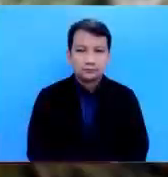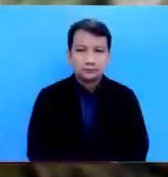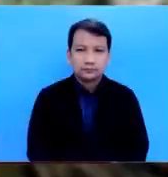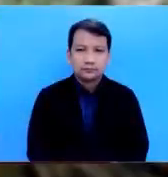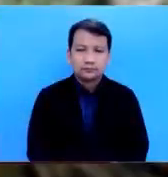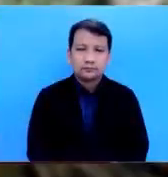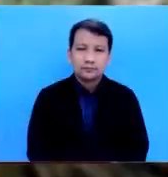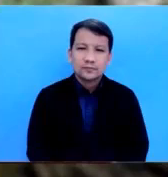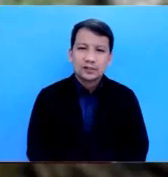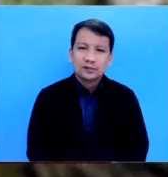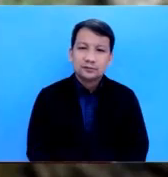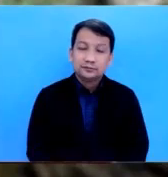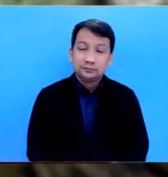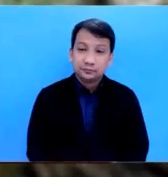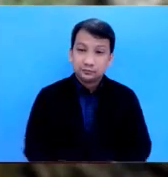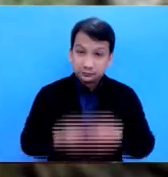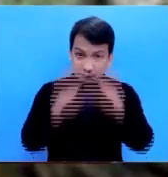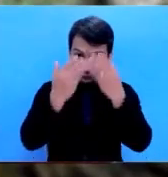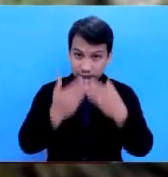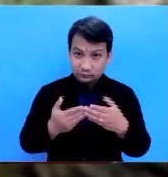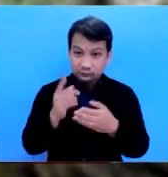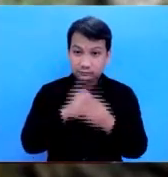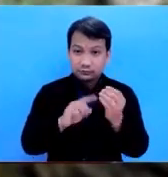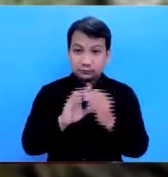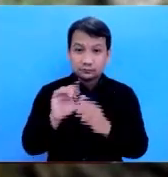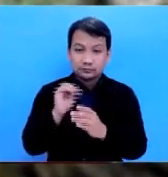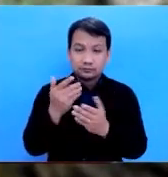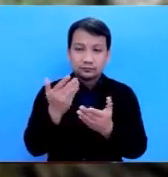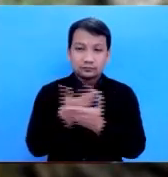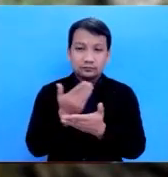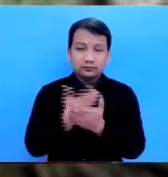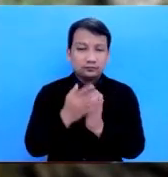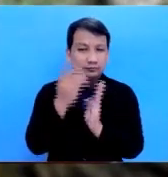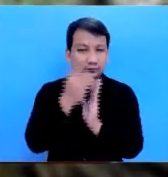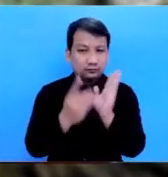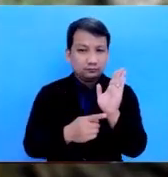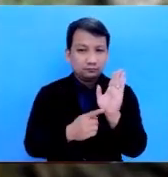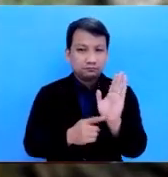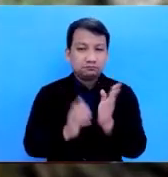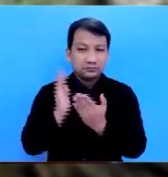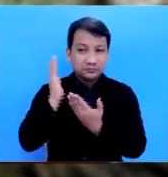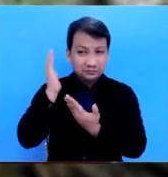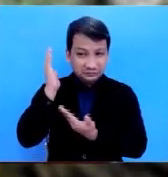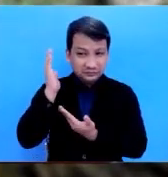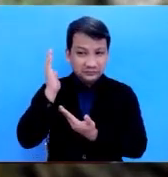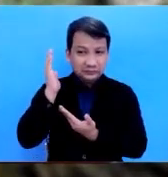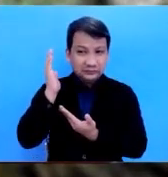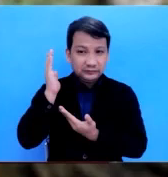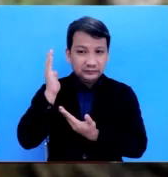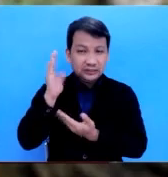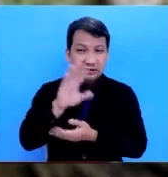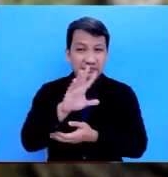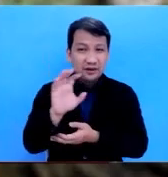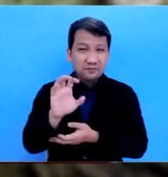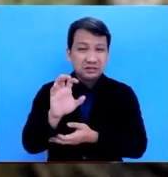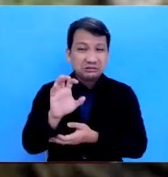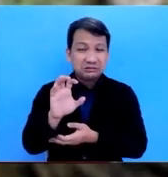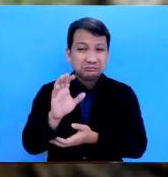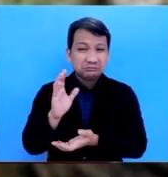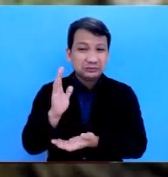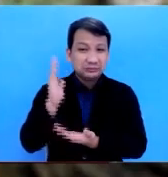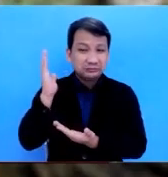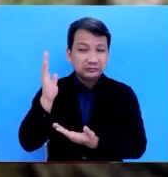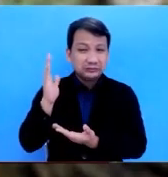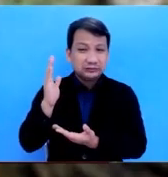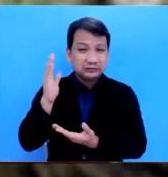Umabot na ba sa inyong social media feeds ang bago umunong disenyo na ito ng 500 peso bill? Ang dating pinaglalagyan ng imahe